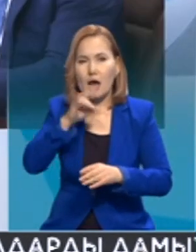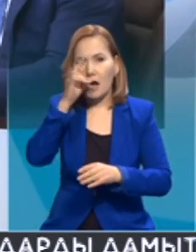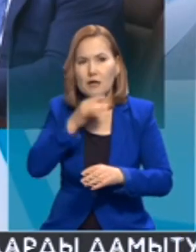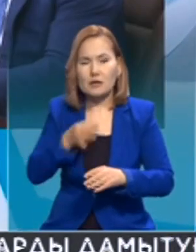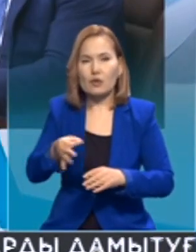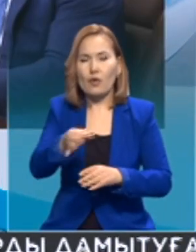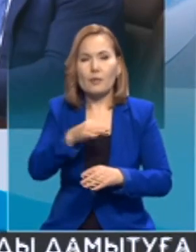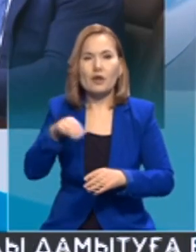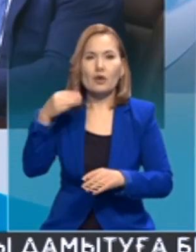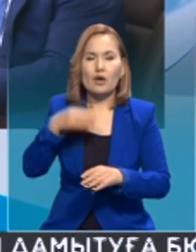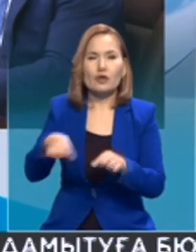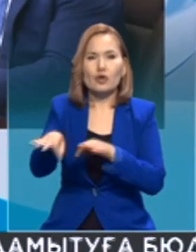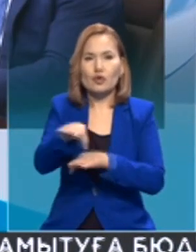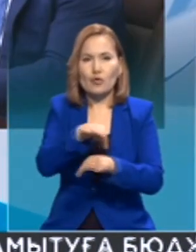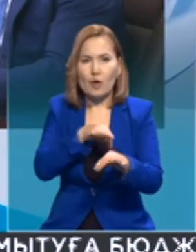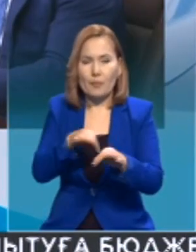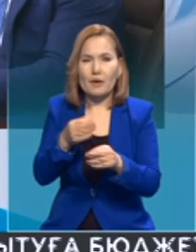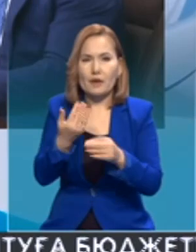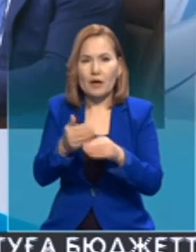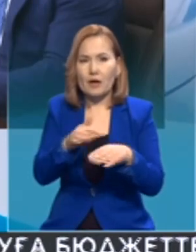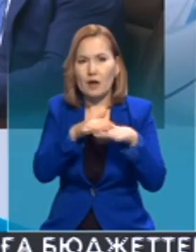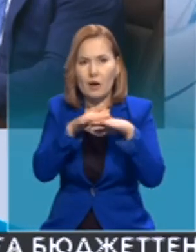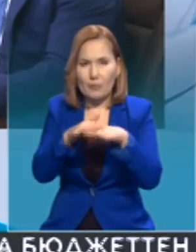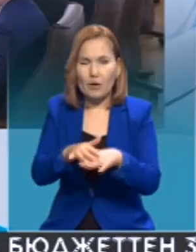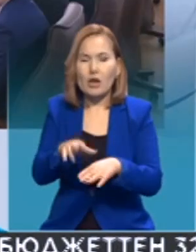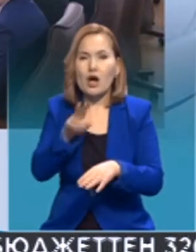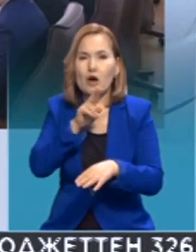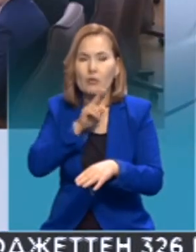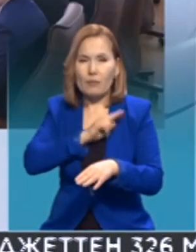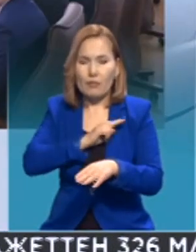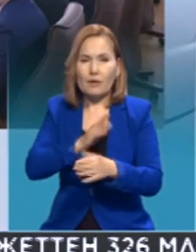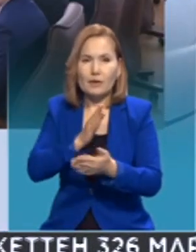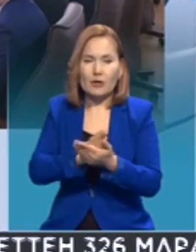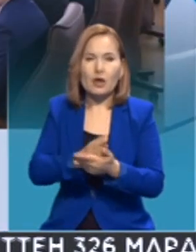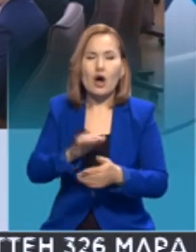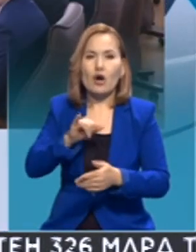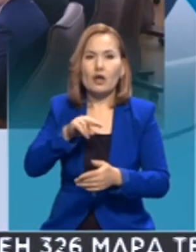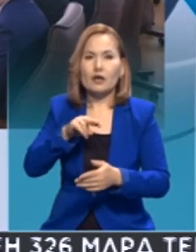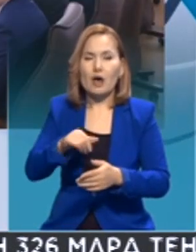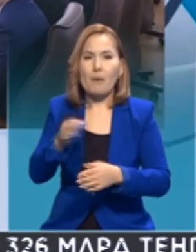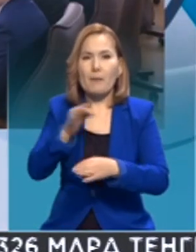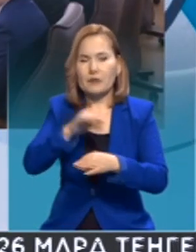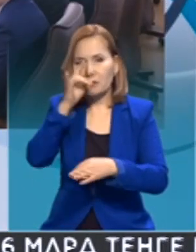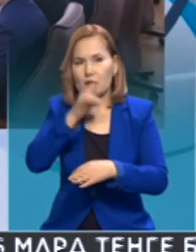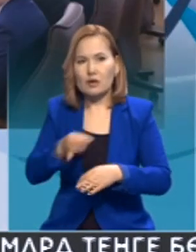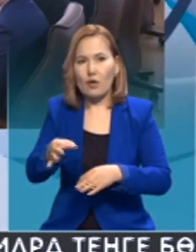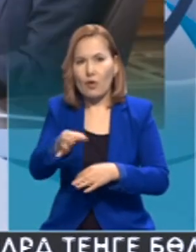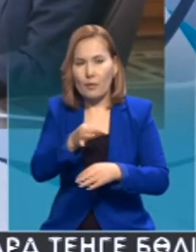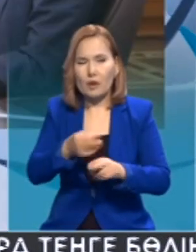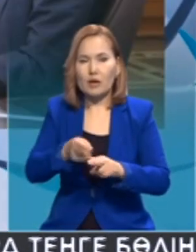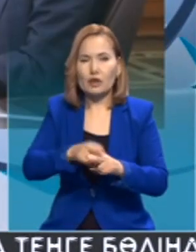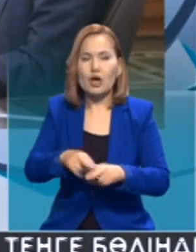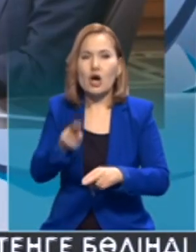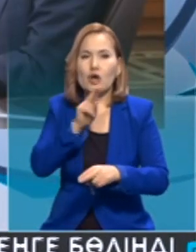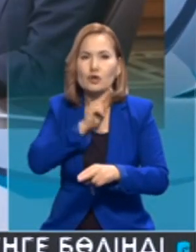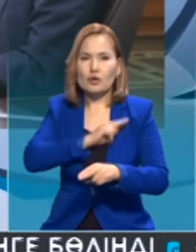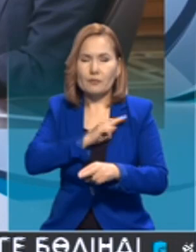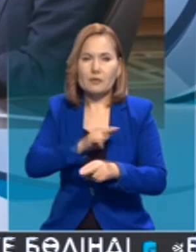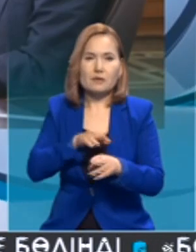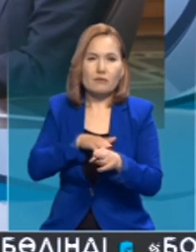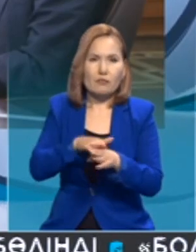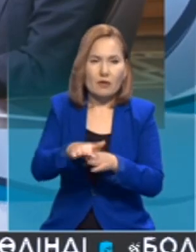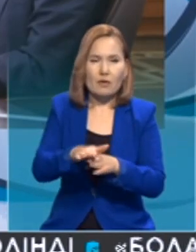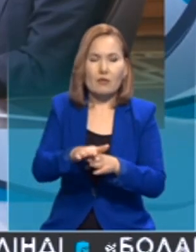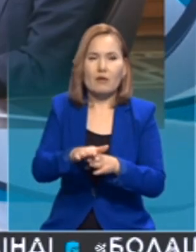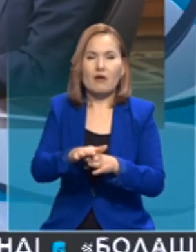облыстарында жобаларды пайдалануға беру қарқыны жақсы, ал Ұлытау және Батыс Қазақстан облыстарында бұл көрсеткіш деңгейі төмен. Үкімет